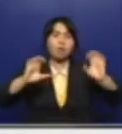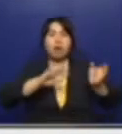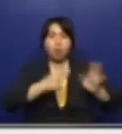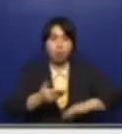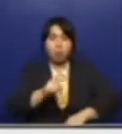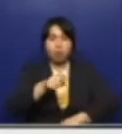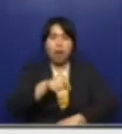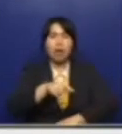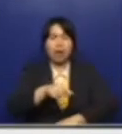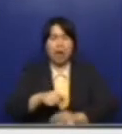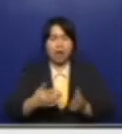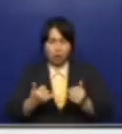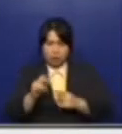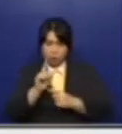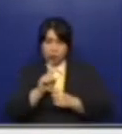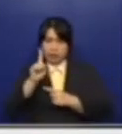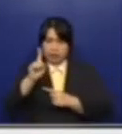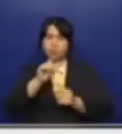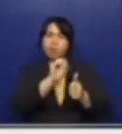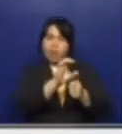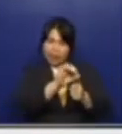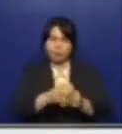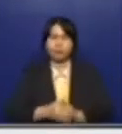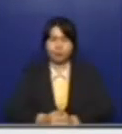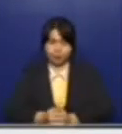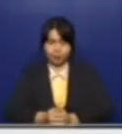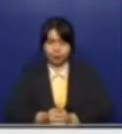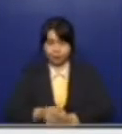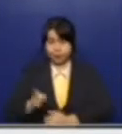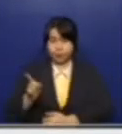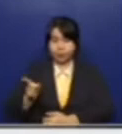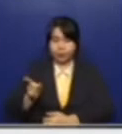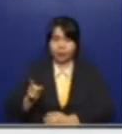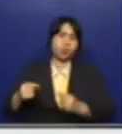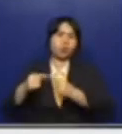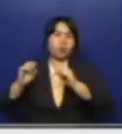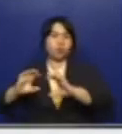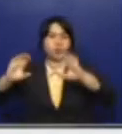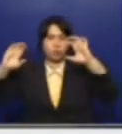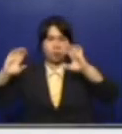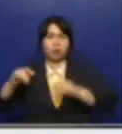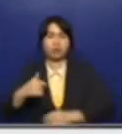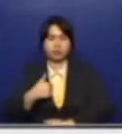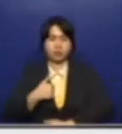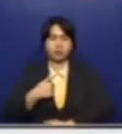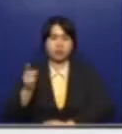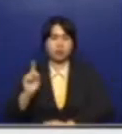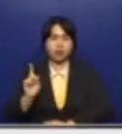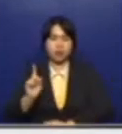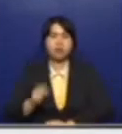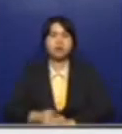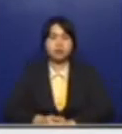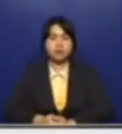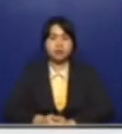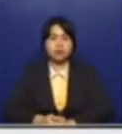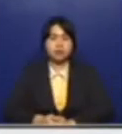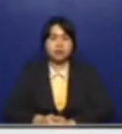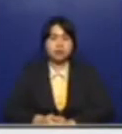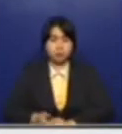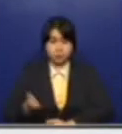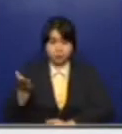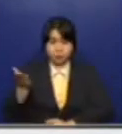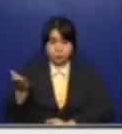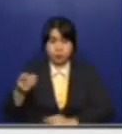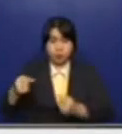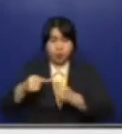ประเด็นแรกนะครับส่วนอีกฝั่งหนึ่งเนี่ยของรัฐบาลเนี่ยในเมื่อท่านมาจากรัฐ